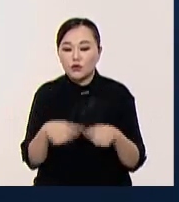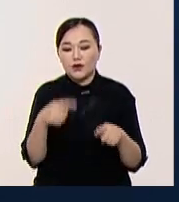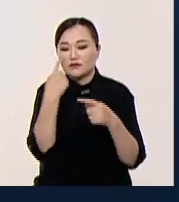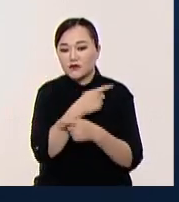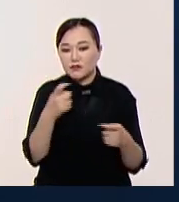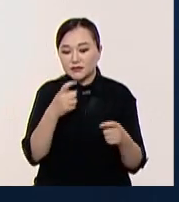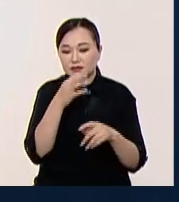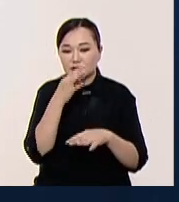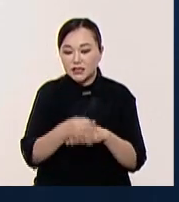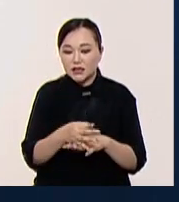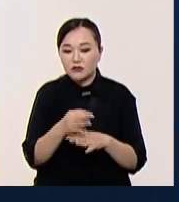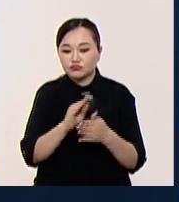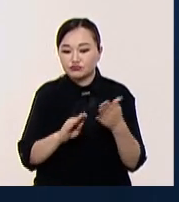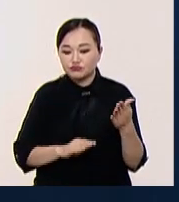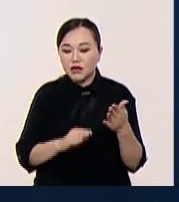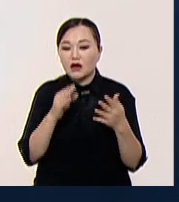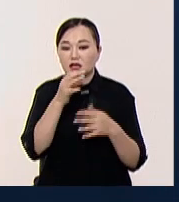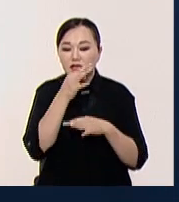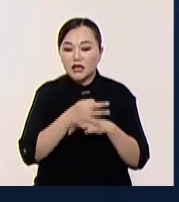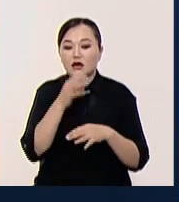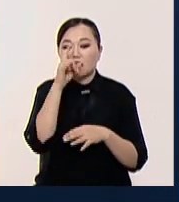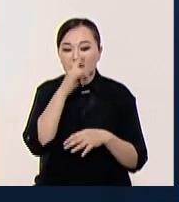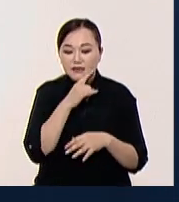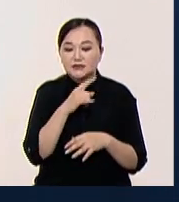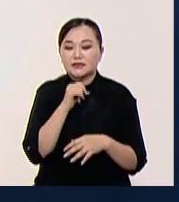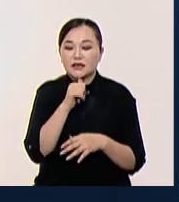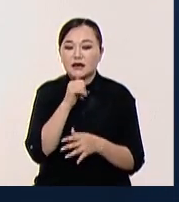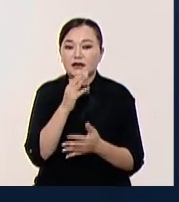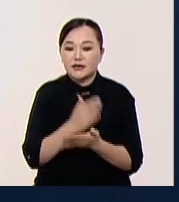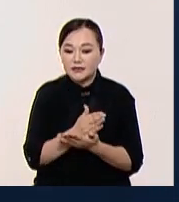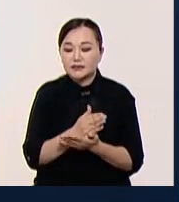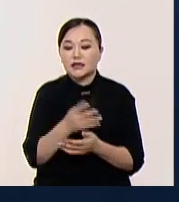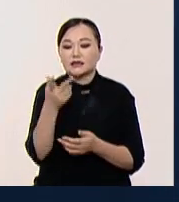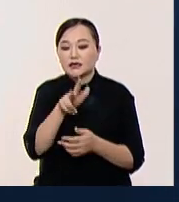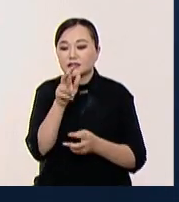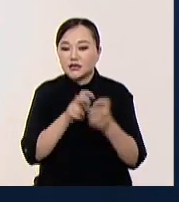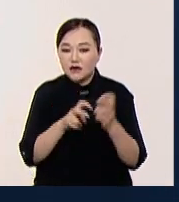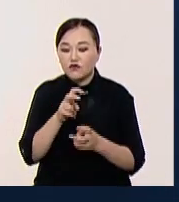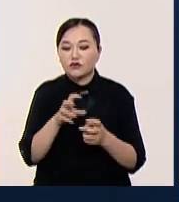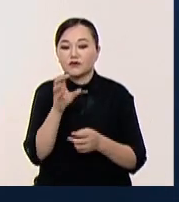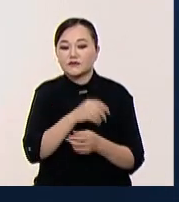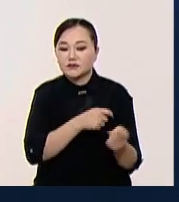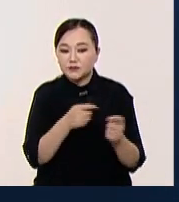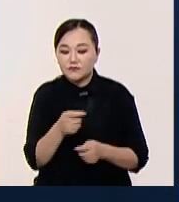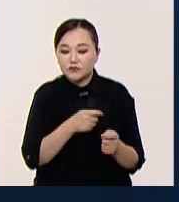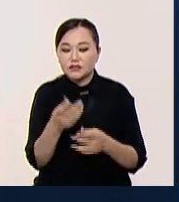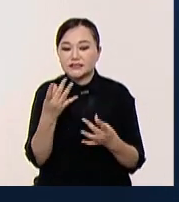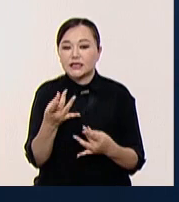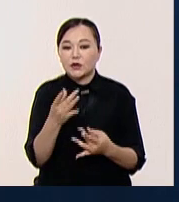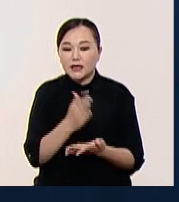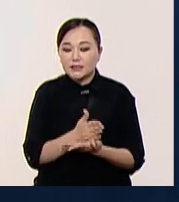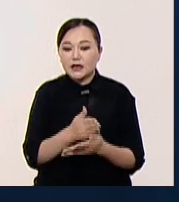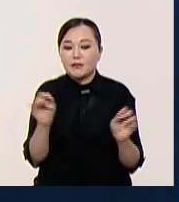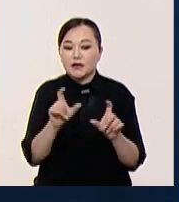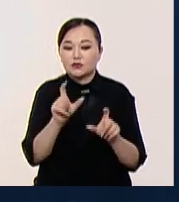берді. Маманның айтуынша, елде қант бар. Қазақстандағы 3 қант зауытына шикізат жеткізіліп жатыр. Ал дүкендердегі